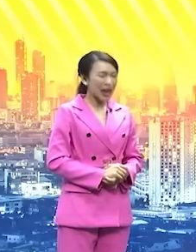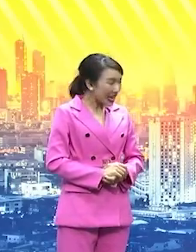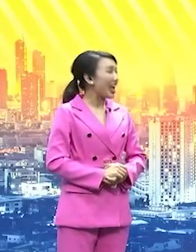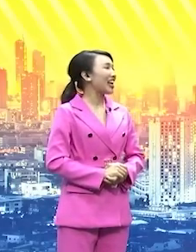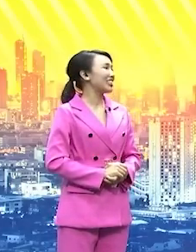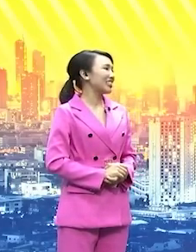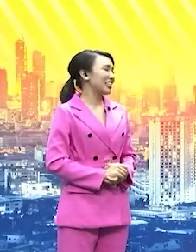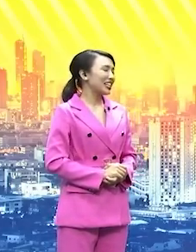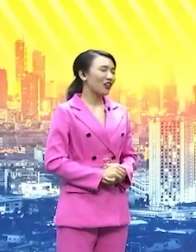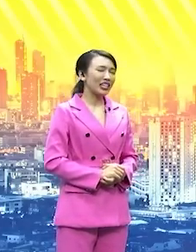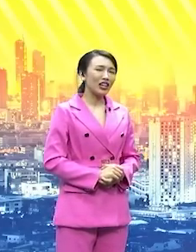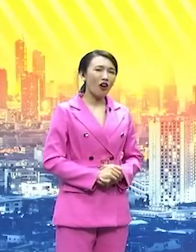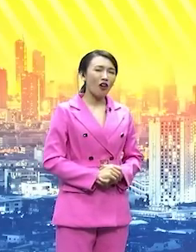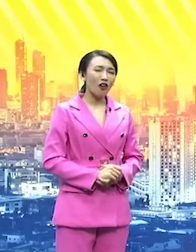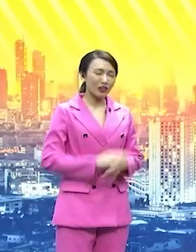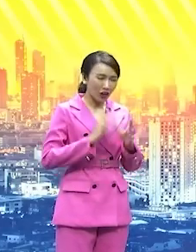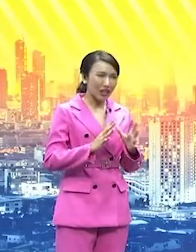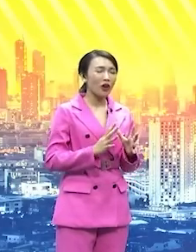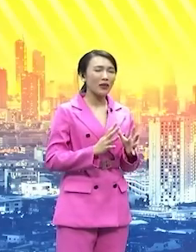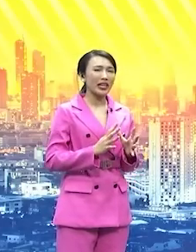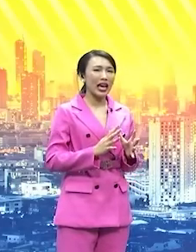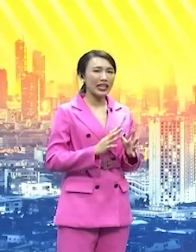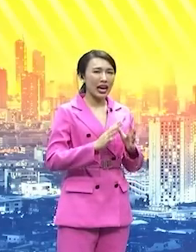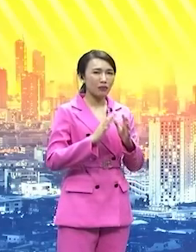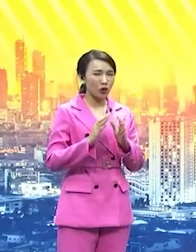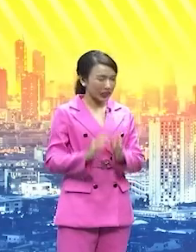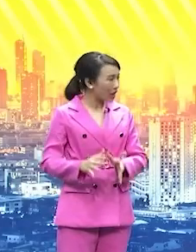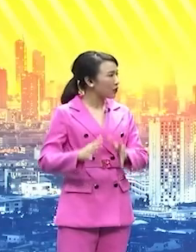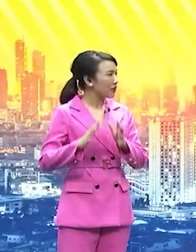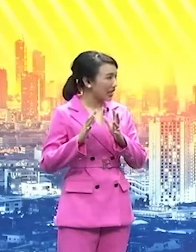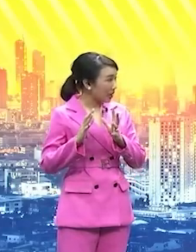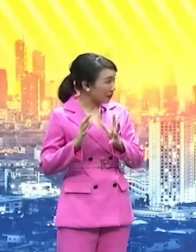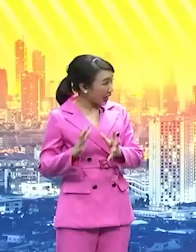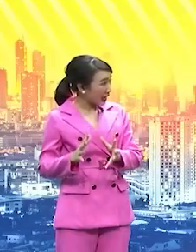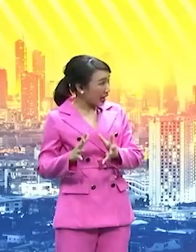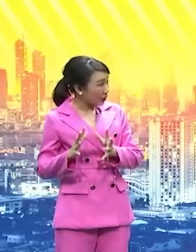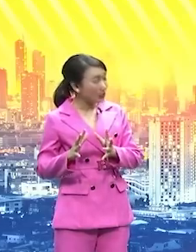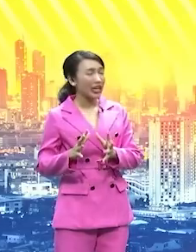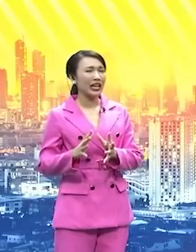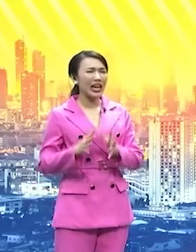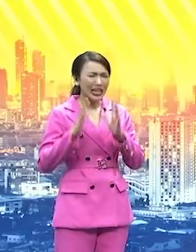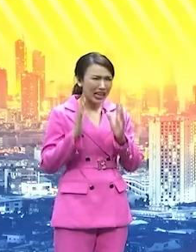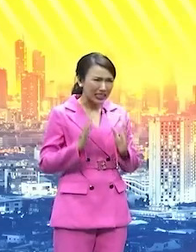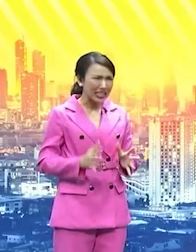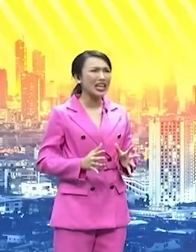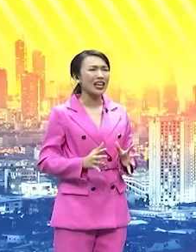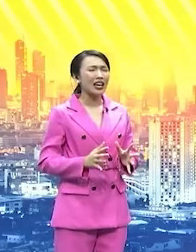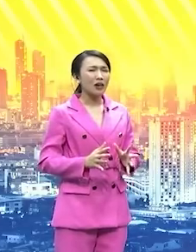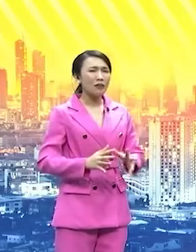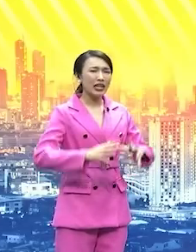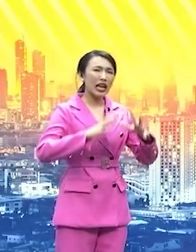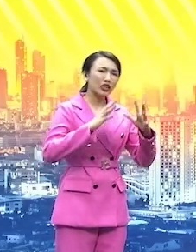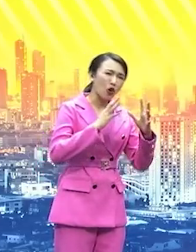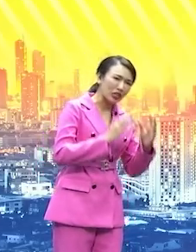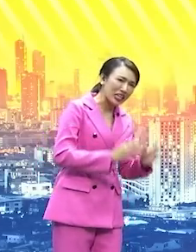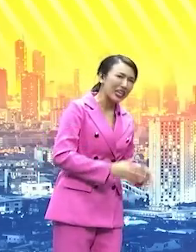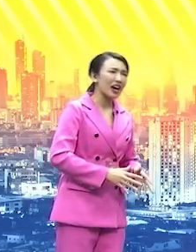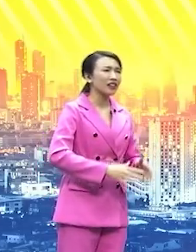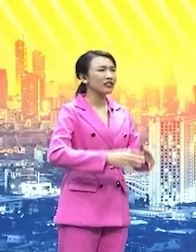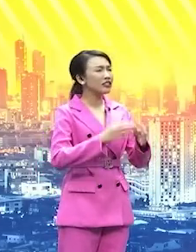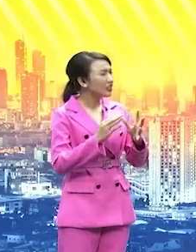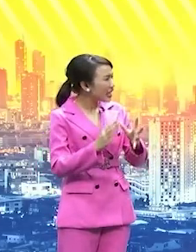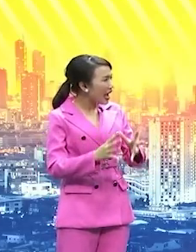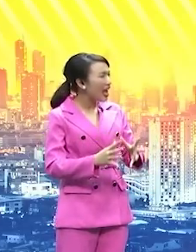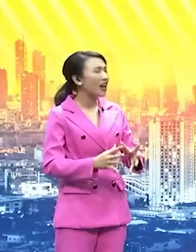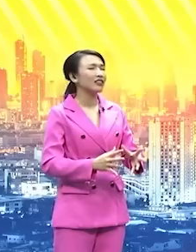ป้ายแดงตอนนี้รอตอนนี้รอเพียงแค่การโปรดเกล้าตำแหน่งอย่างเป็นทางการเท่านั้นนะคะหลังจากที่มีการถก